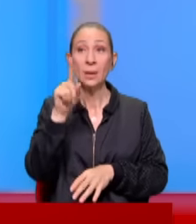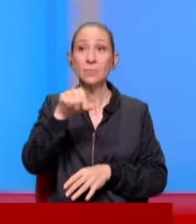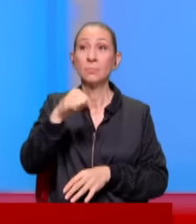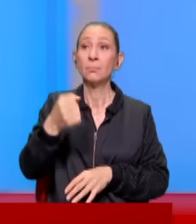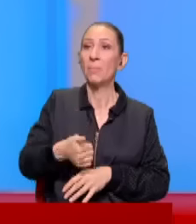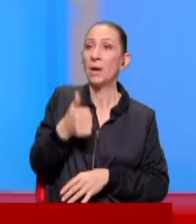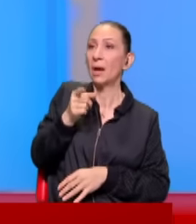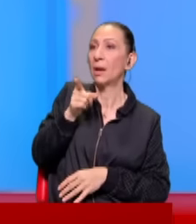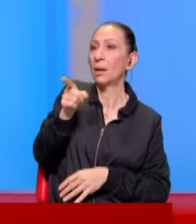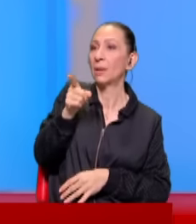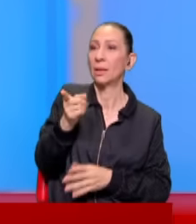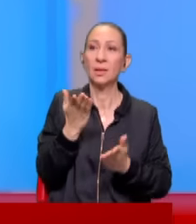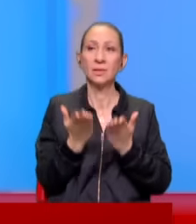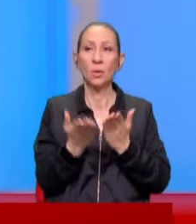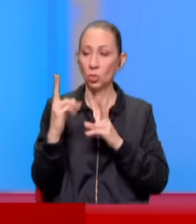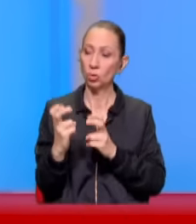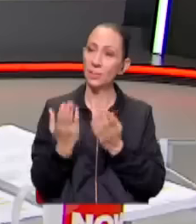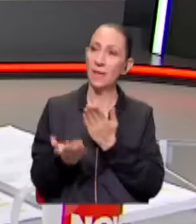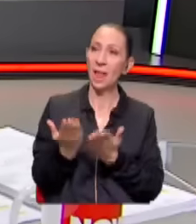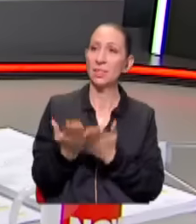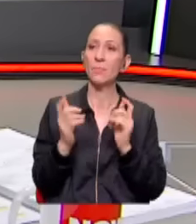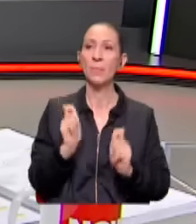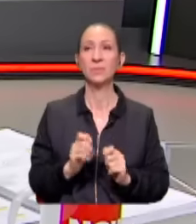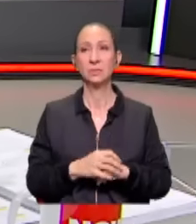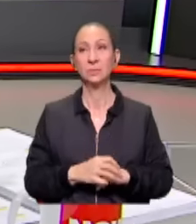Maliye Bakanlığı'yla değerlendiririz.